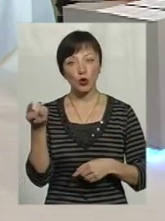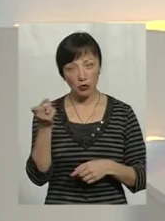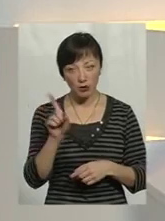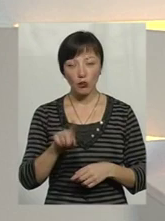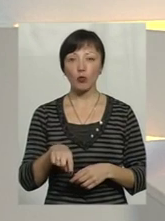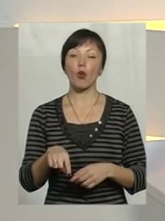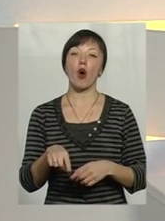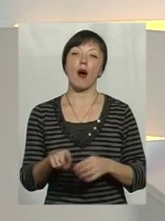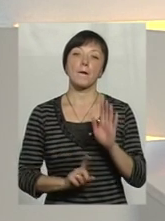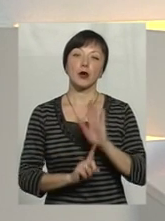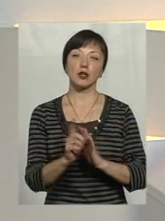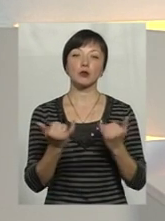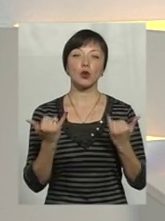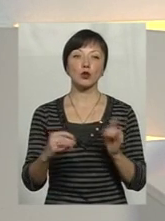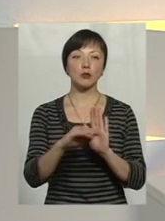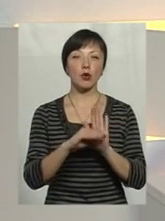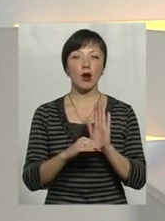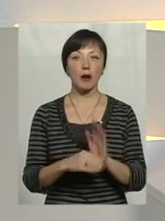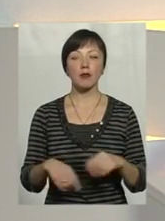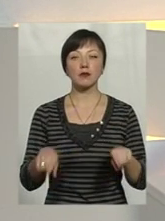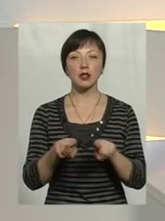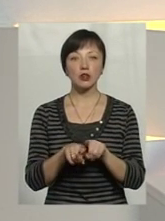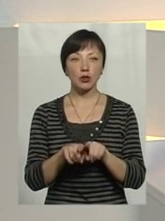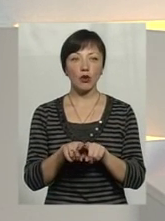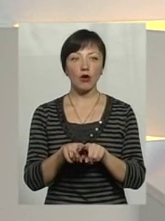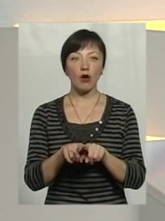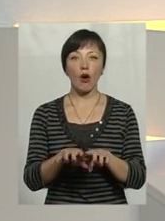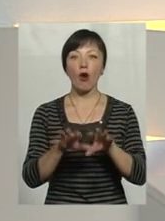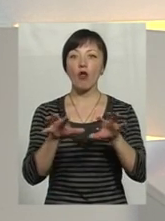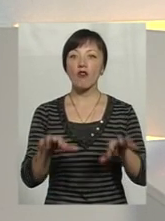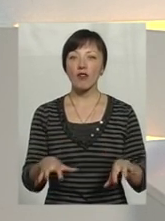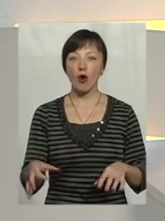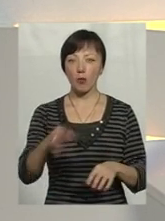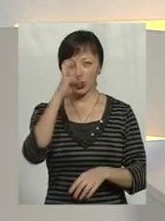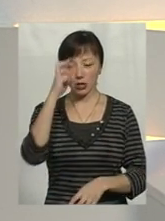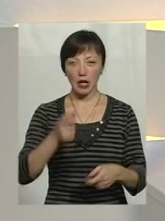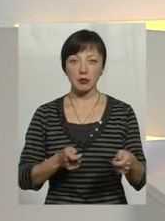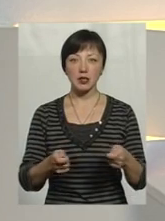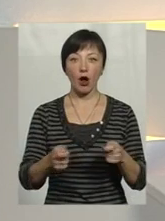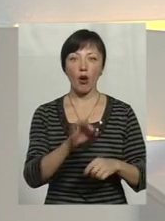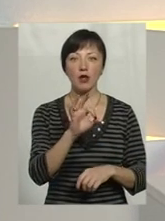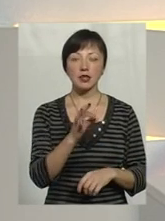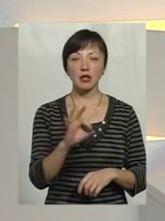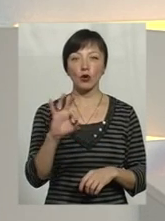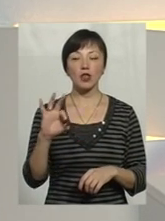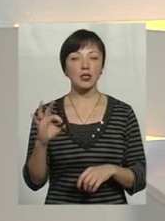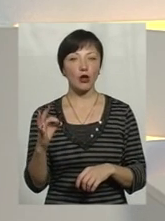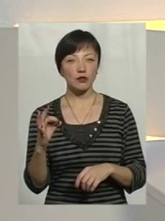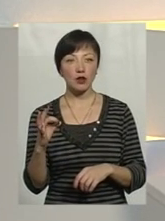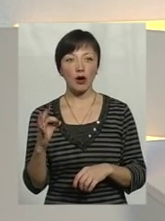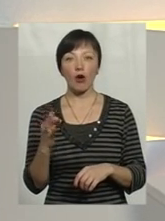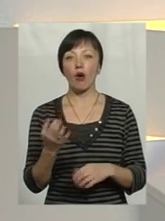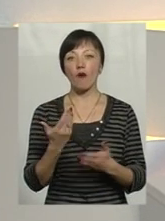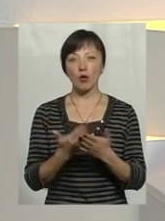почнемо сьогоднішню програму все ж таки з голови нашої обласної державної адміністрації Олександра Олександровича.